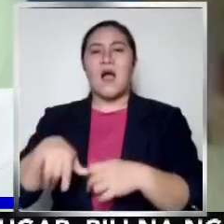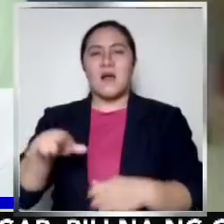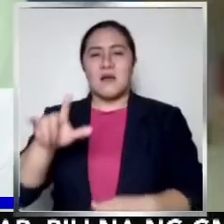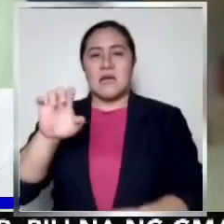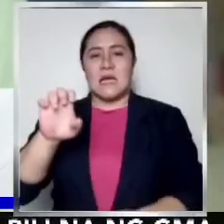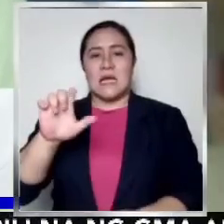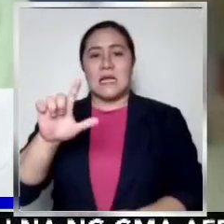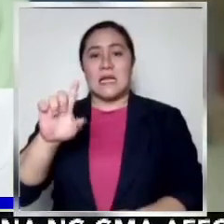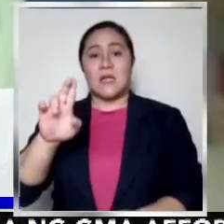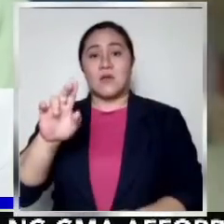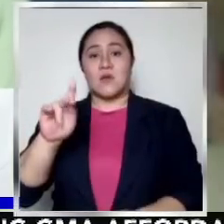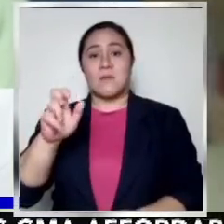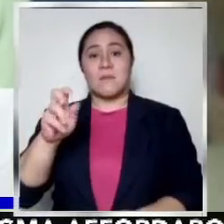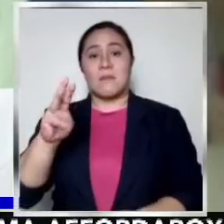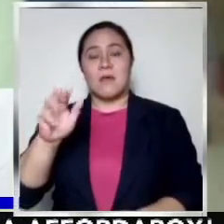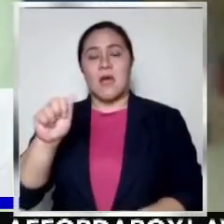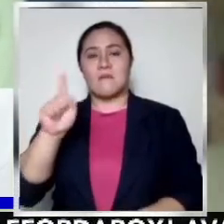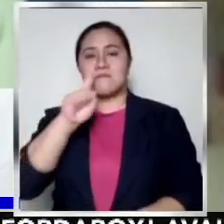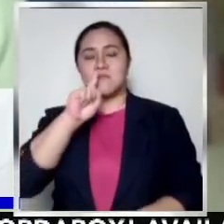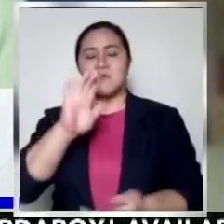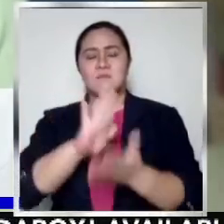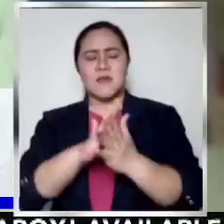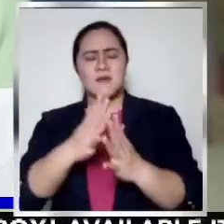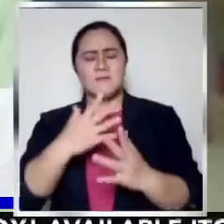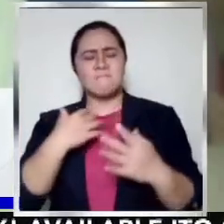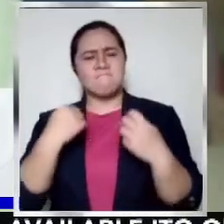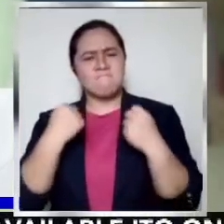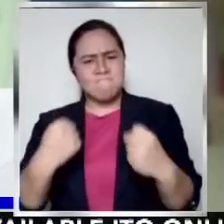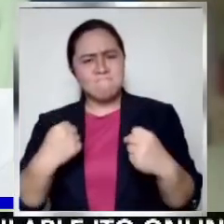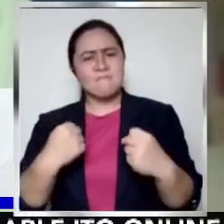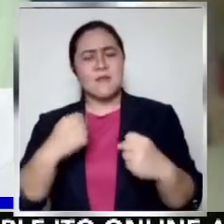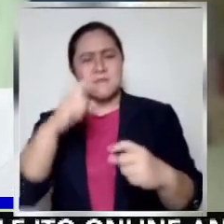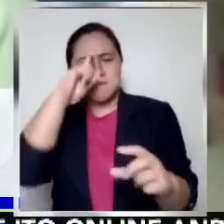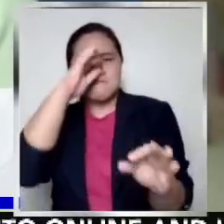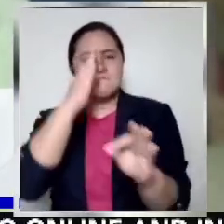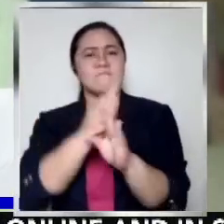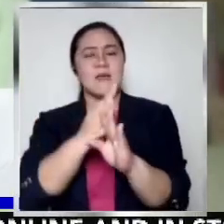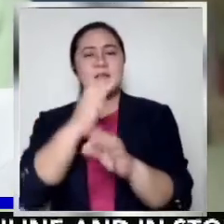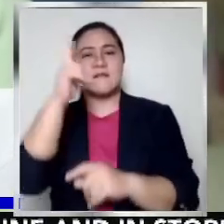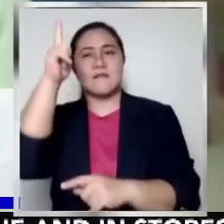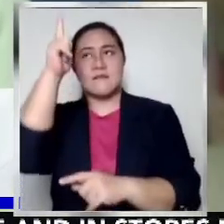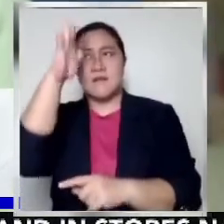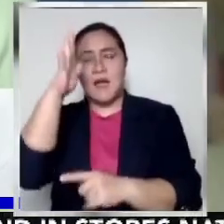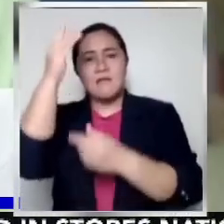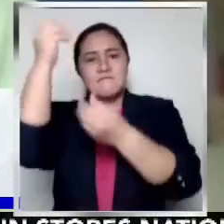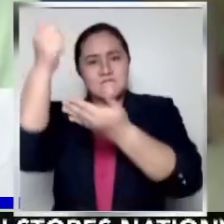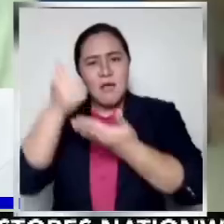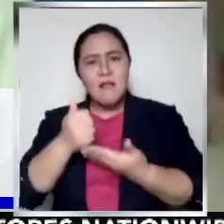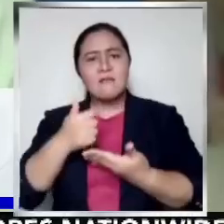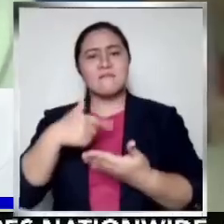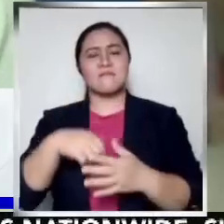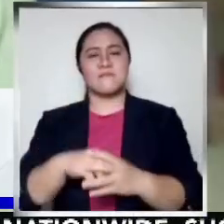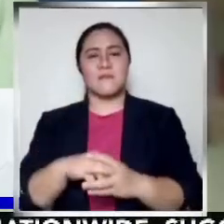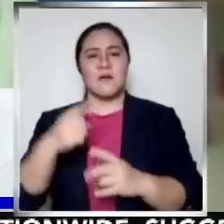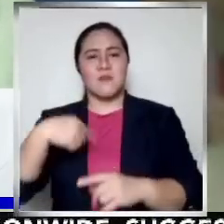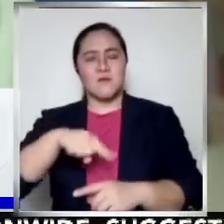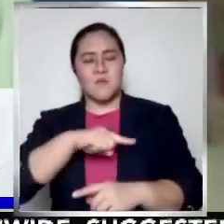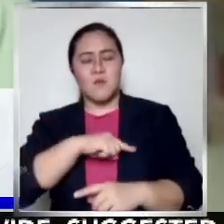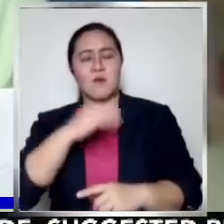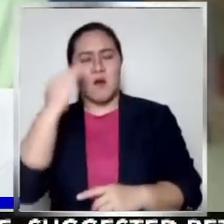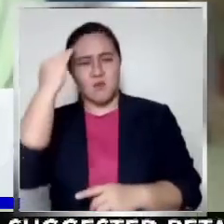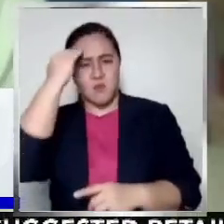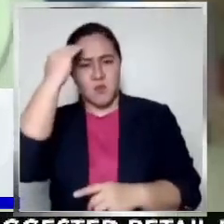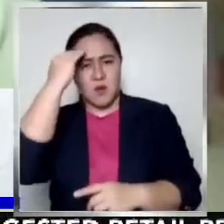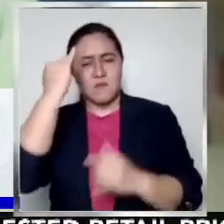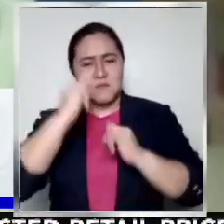ko po yung loob ko na, sige, ayun naman si Lord yung tutulong sa atin. Si Lord yung kikilos para sa atin. Kasi alam namin na, ang